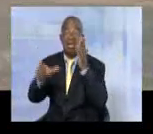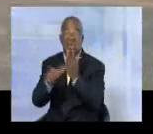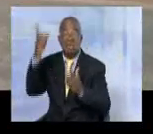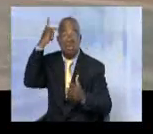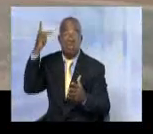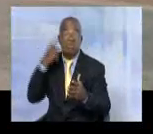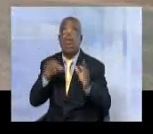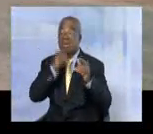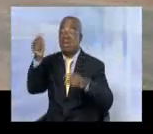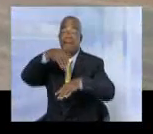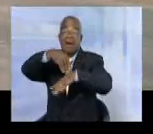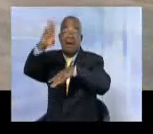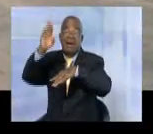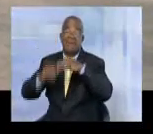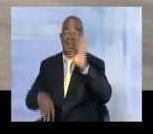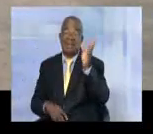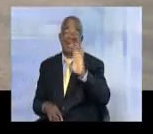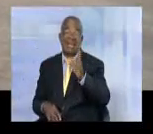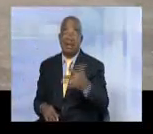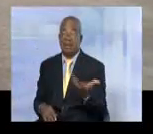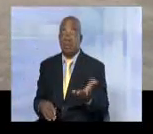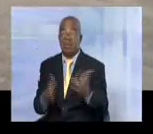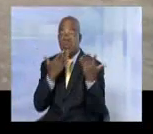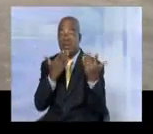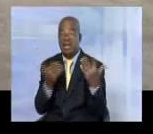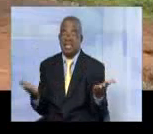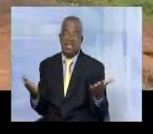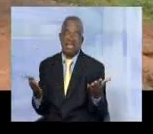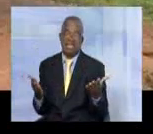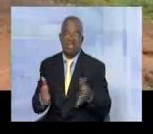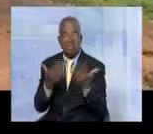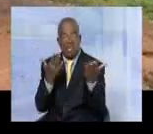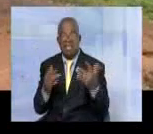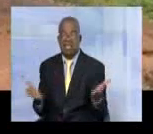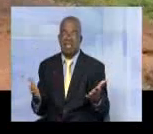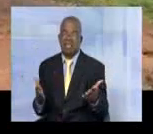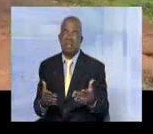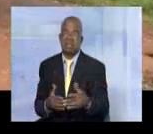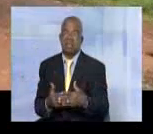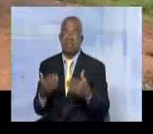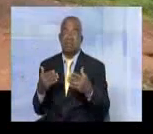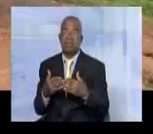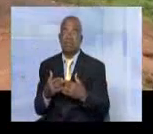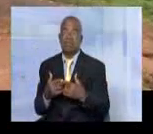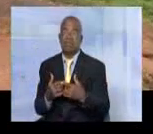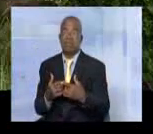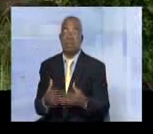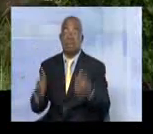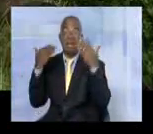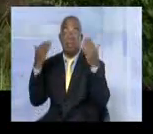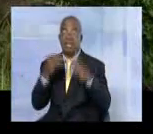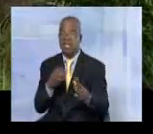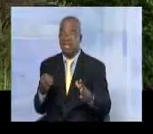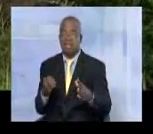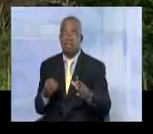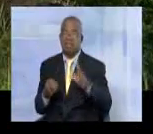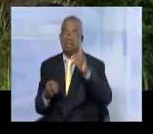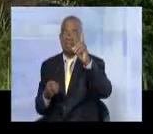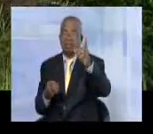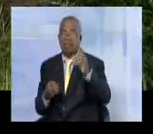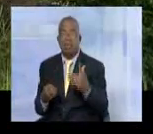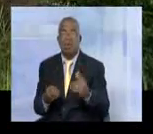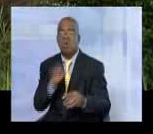4 juillet 2012, Marabagassa attend toujours la nomination de son premier sous-préfet. Rattaché à la sous-préfecture de